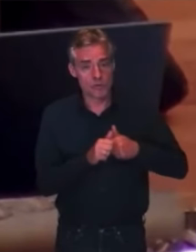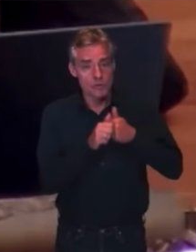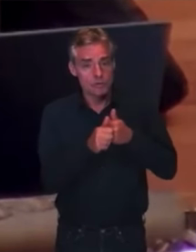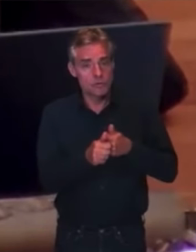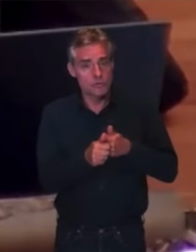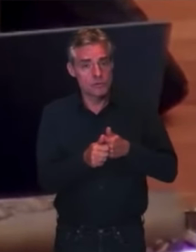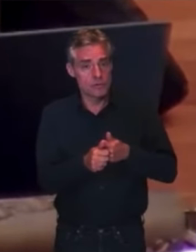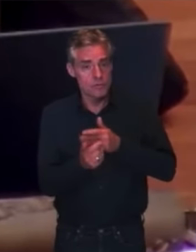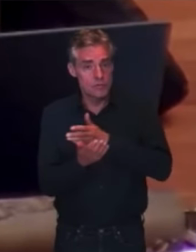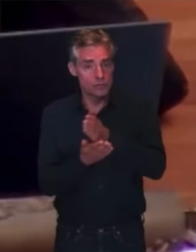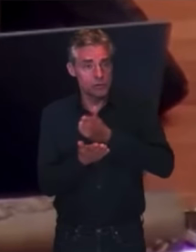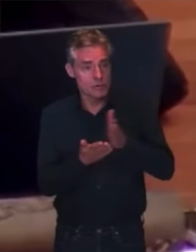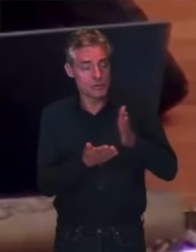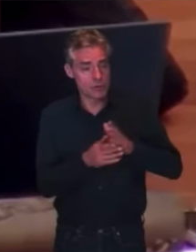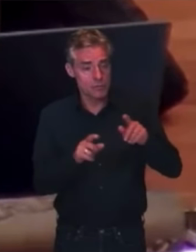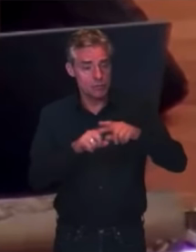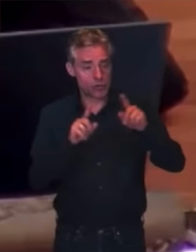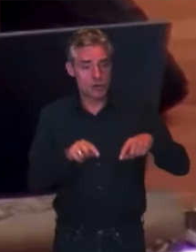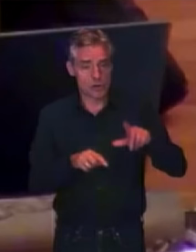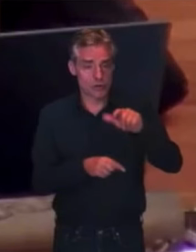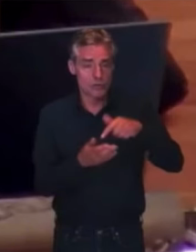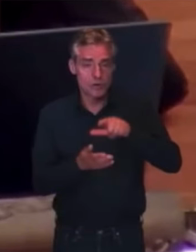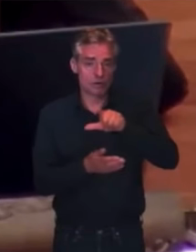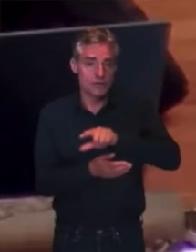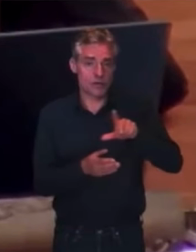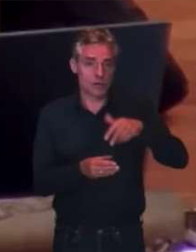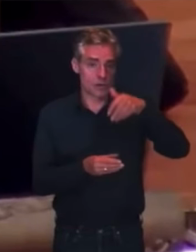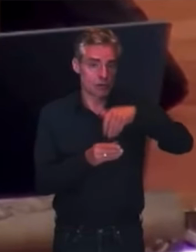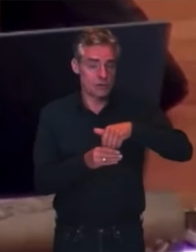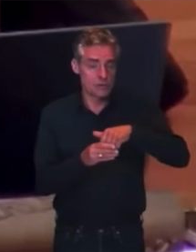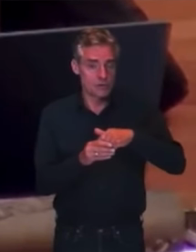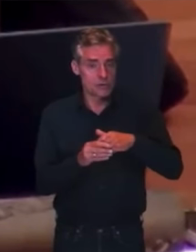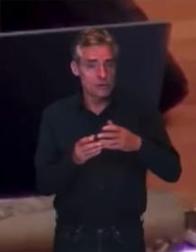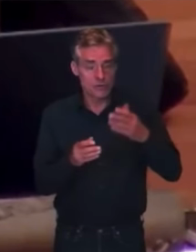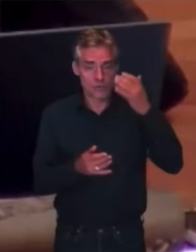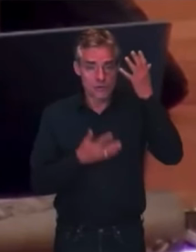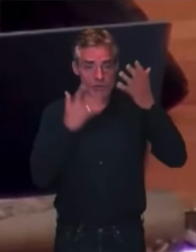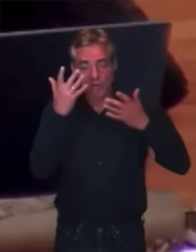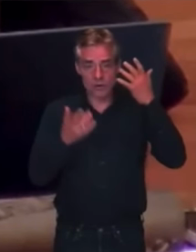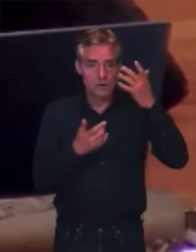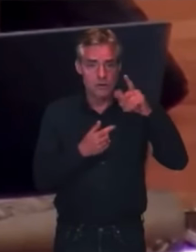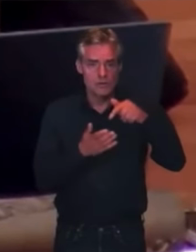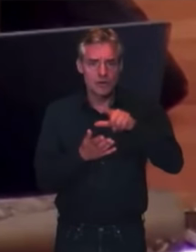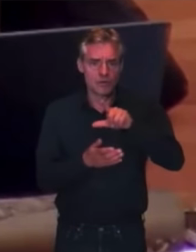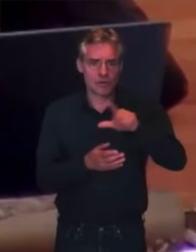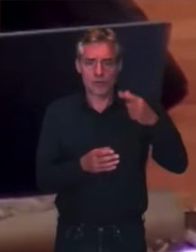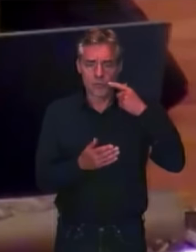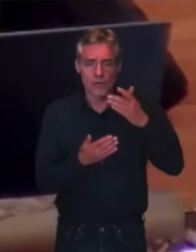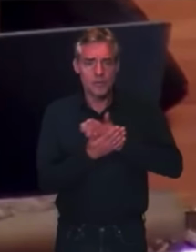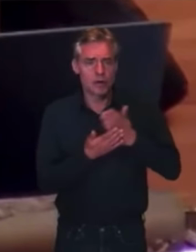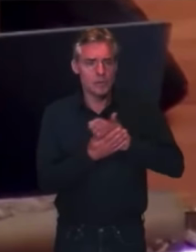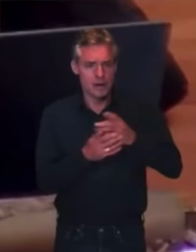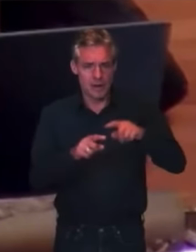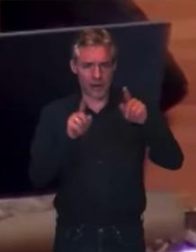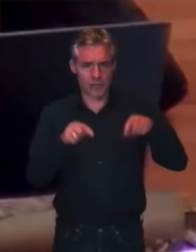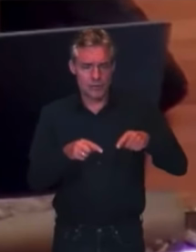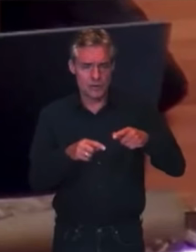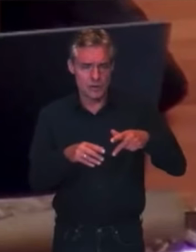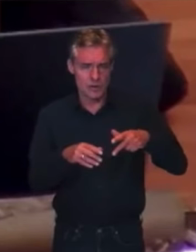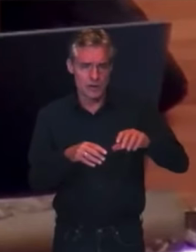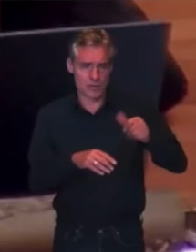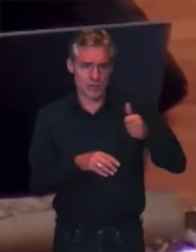orientations budgétaires 2023, dans lesquelles vous reprenez, vous spéculez sur des chiffres 2022, pour préparer un budget primitif